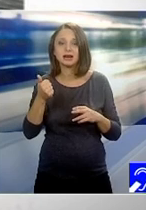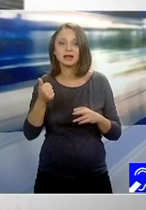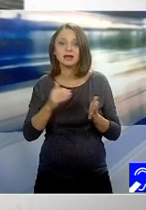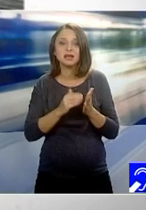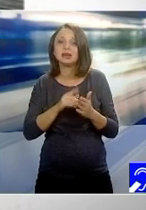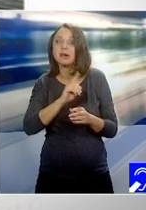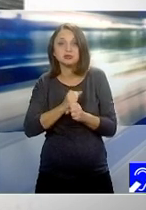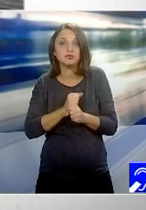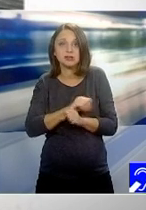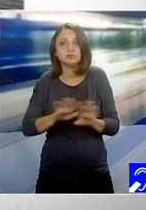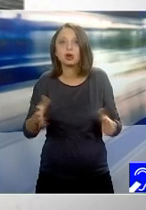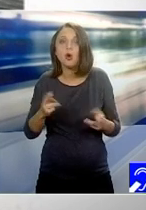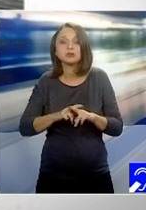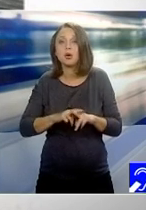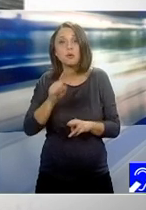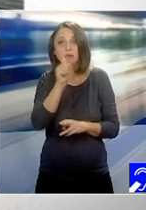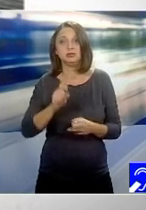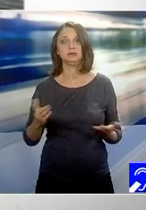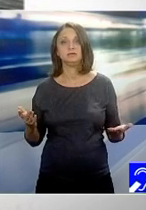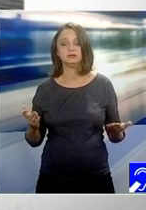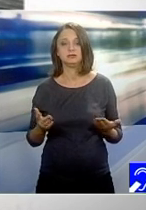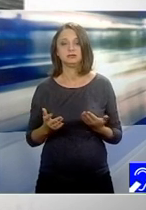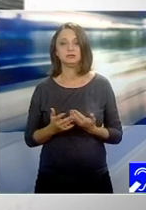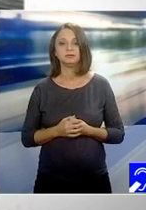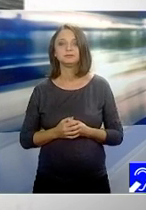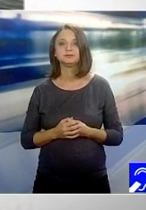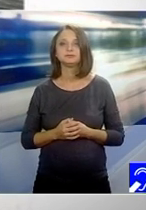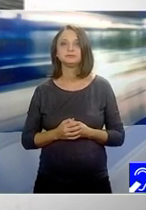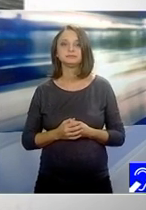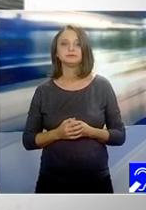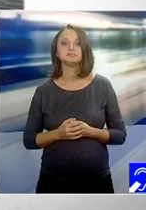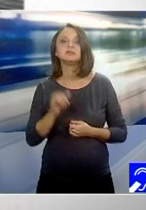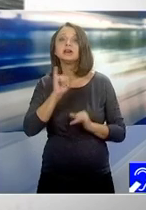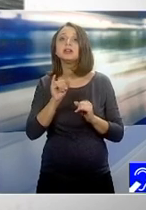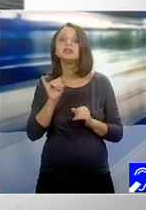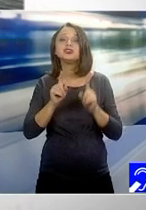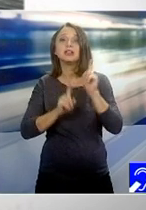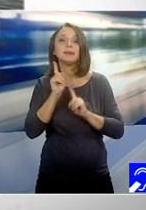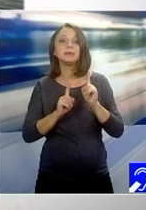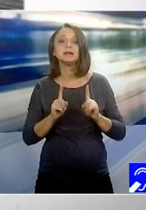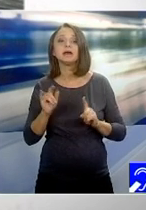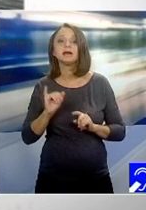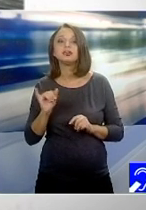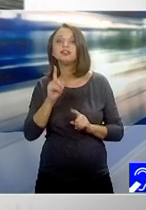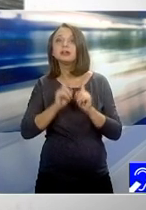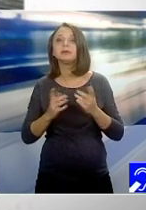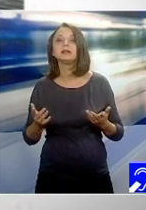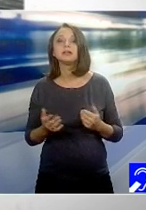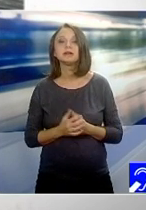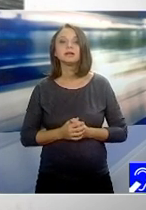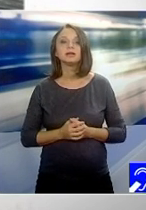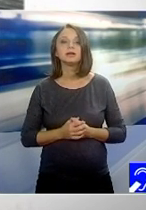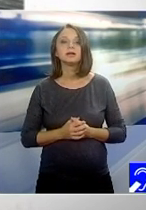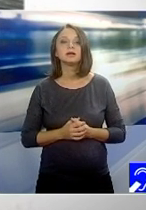nici acum sau... Am făcut. Nu depinde de mine. Dar de cine depinde? Haideți să stabilim. De cine depinde? Cine trebuie să... Uite